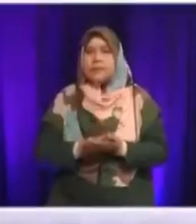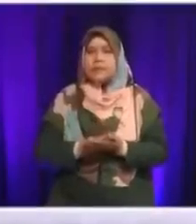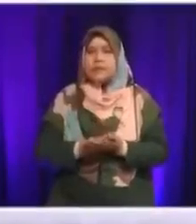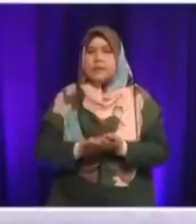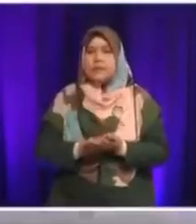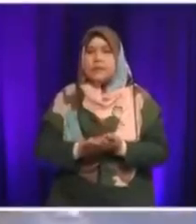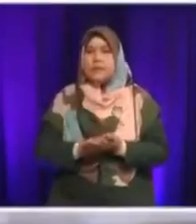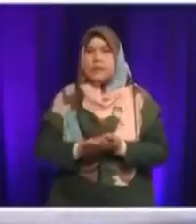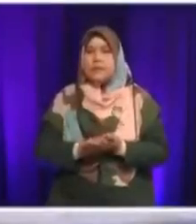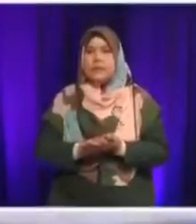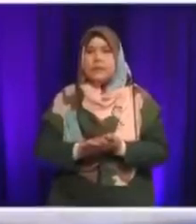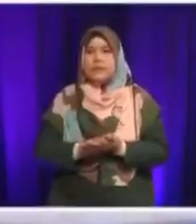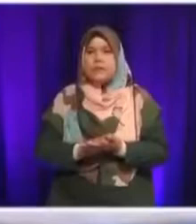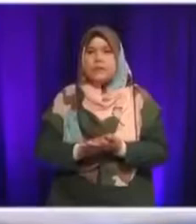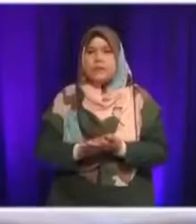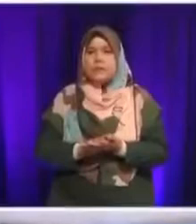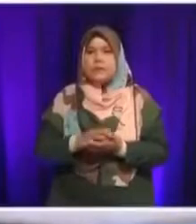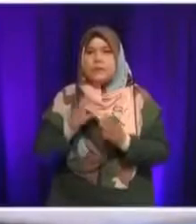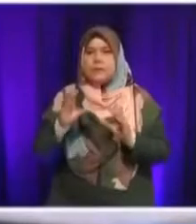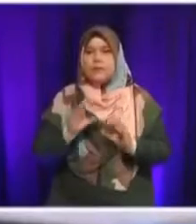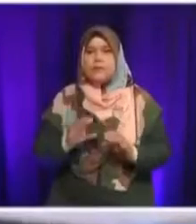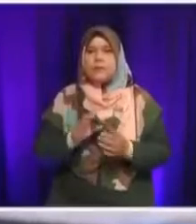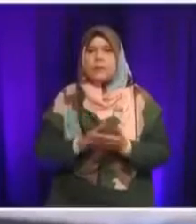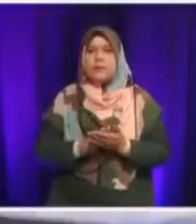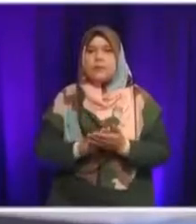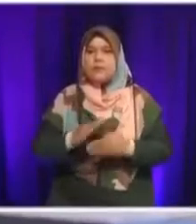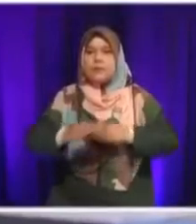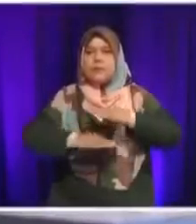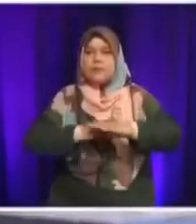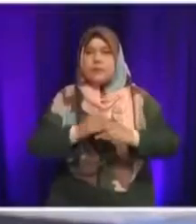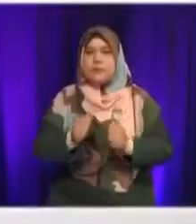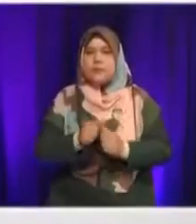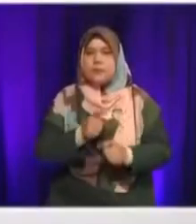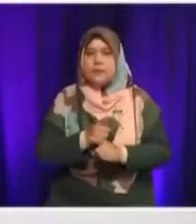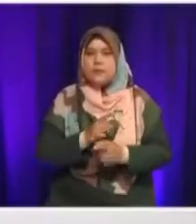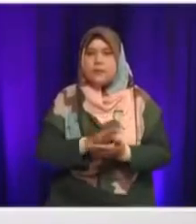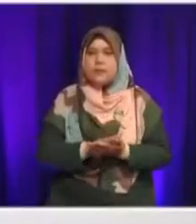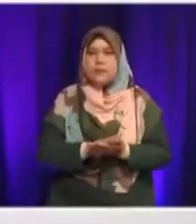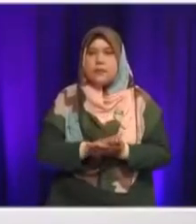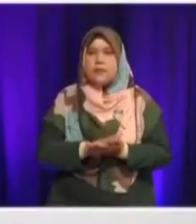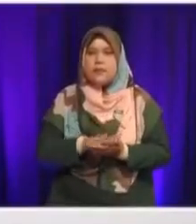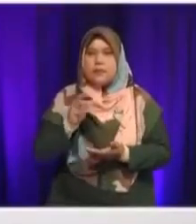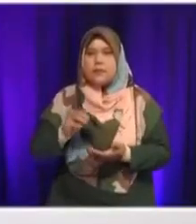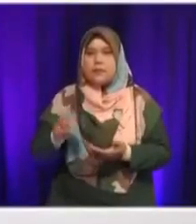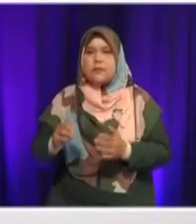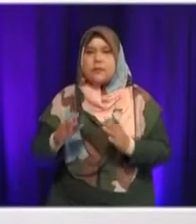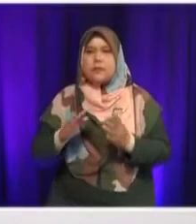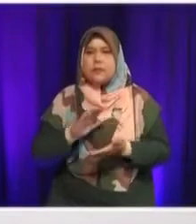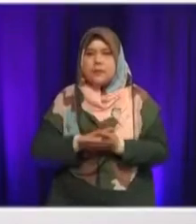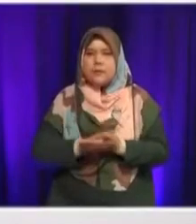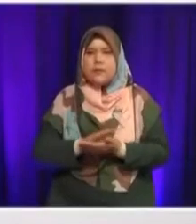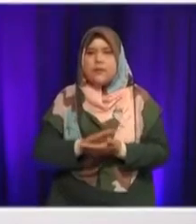Salah satu cara membungkus yang betul yang boleh murid di sekolah